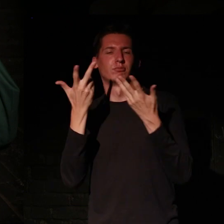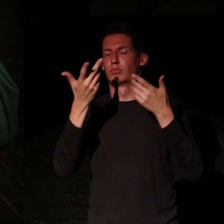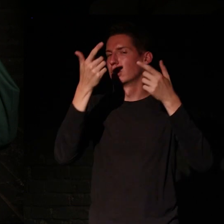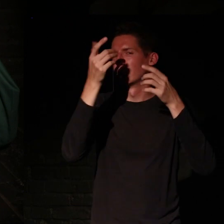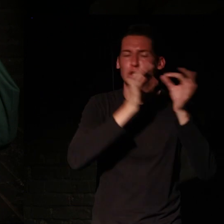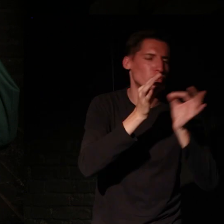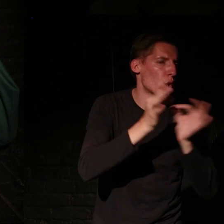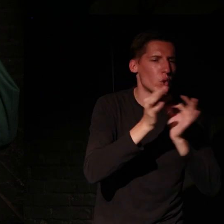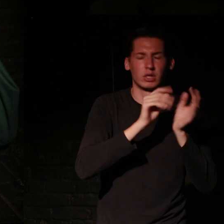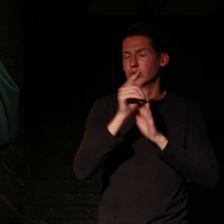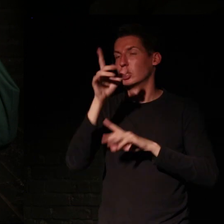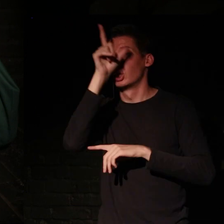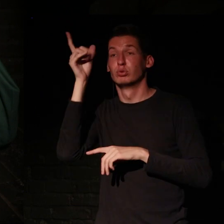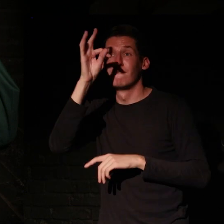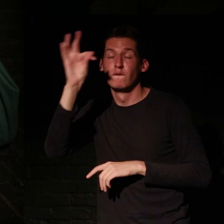historia, czy ludzkie